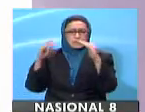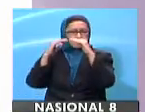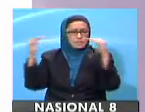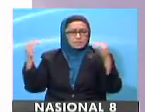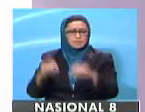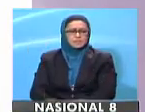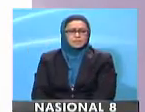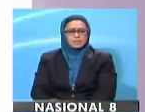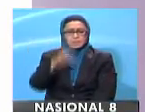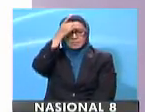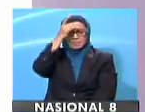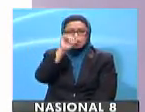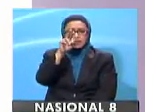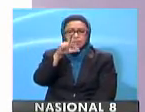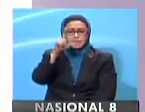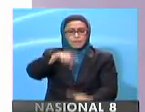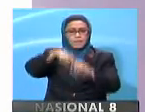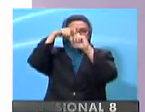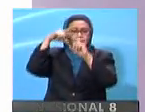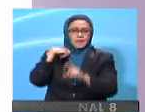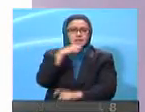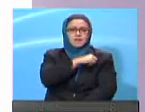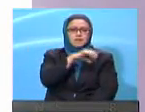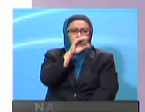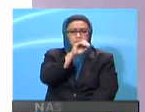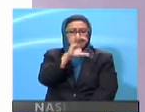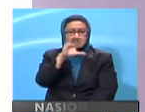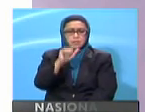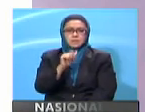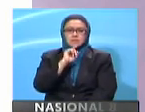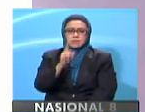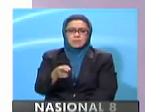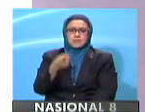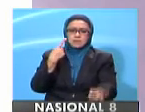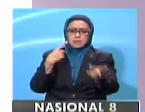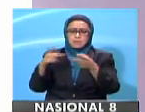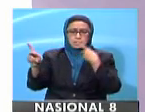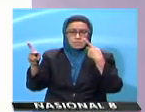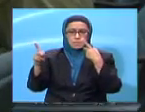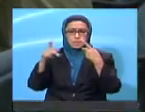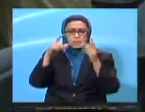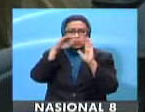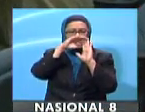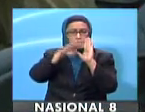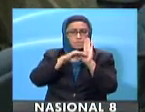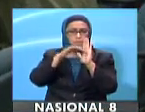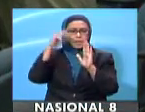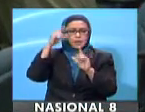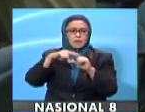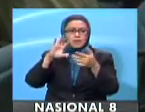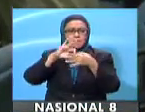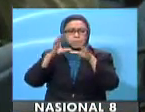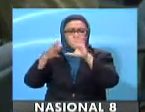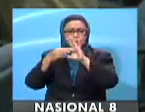Datuk Daniel Balagopal Abdullah digantung keahlian oleh OCA yang dilapor telah melanggar piagam Olimpik yang melarang daripada mengeluarkan kenyataan